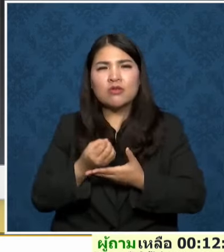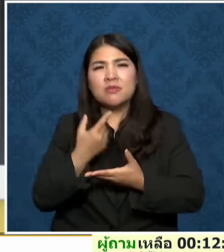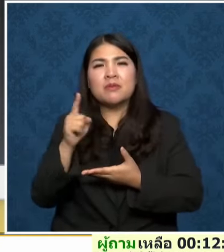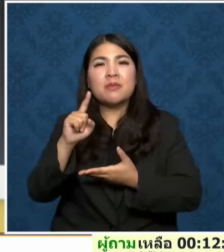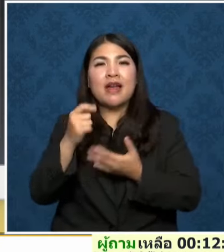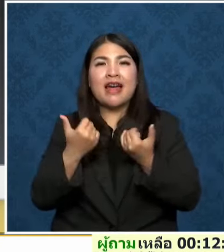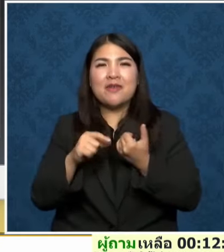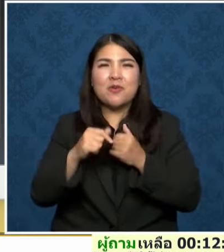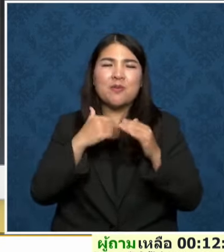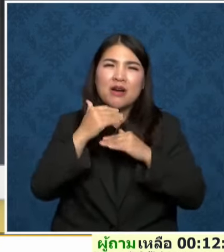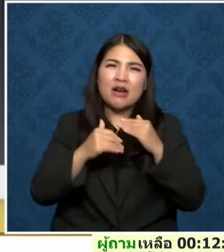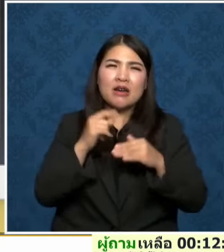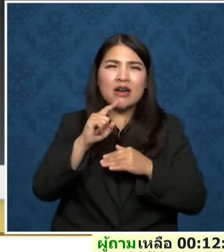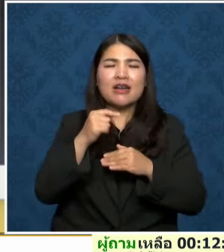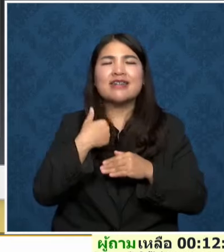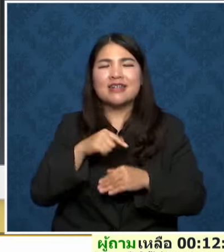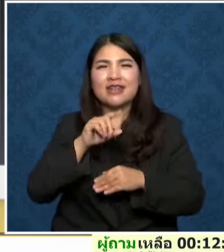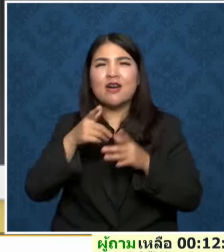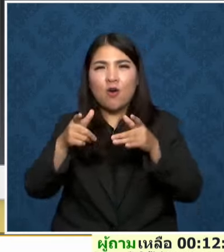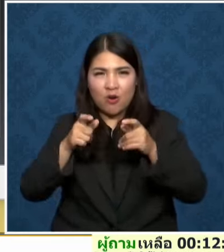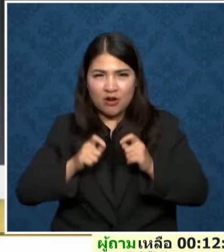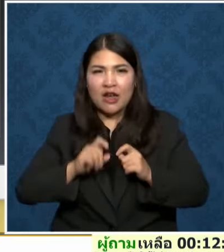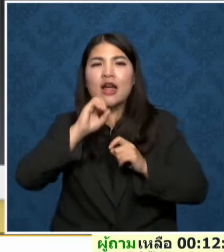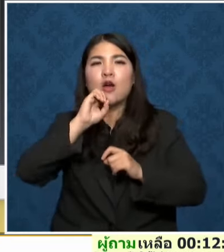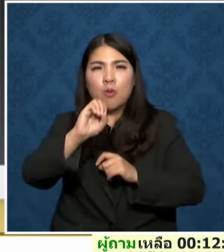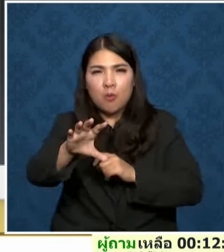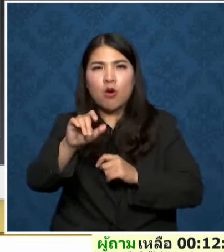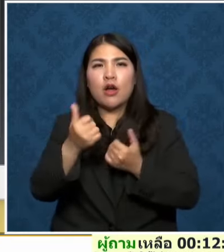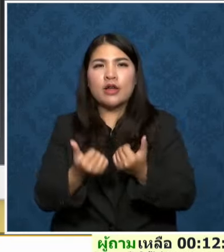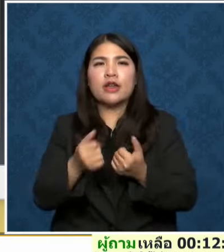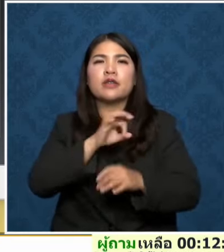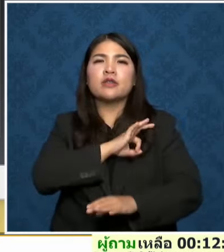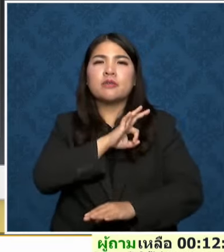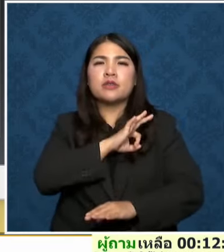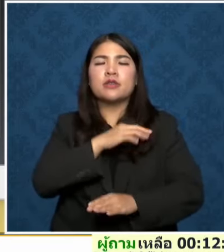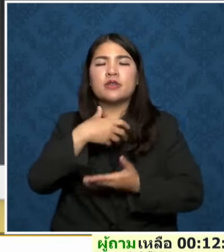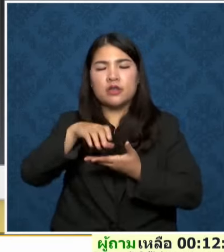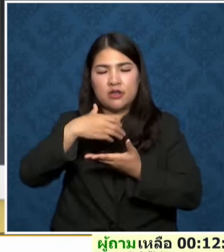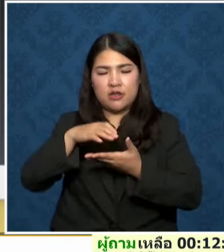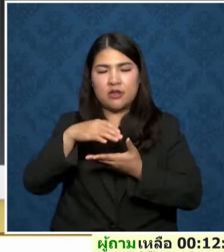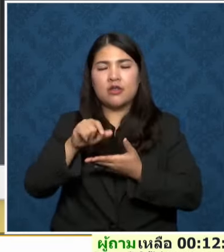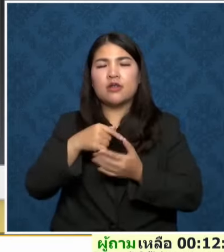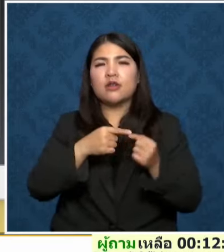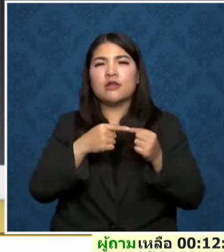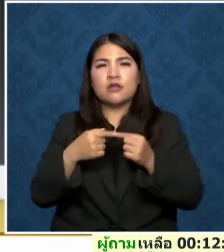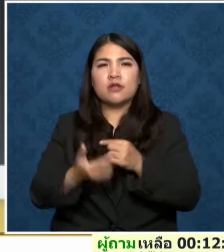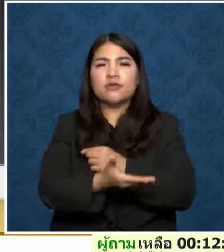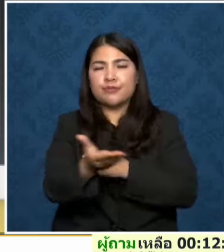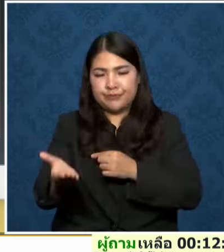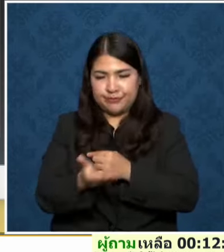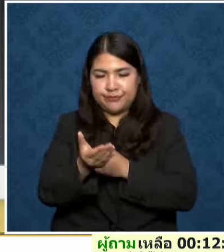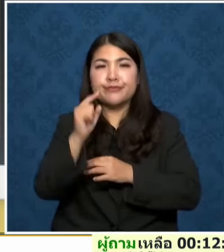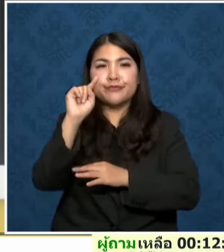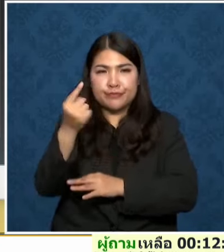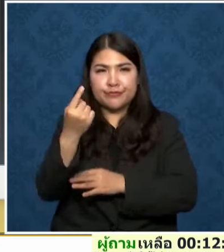อาางส providerต่อท่สมาชิตผู้ทรงเกีด encore